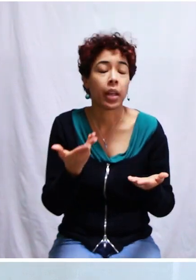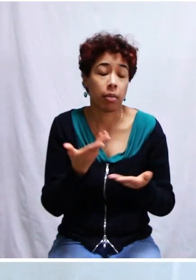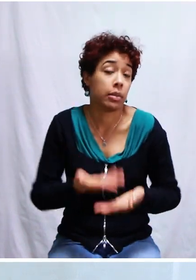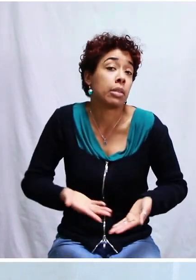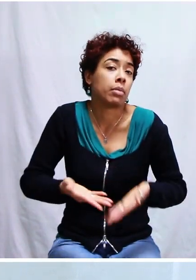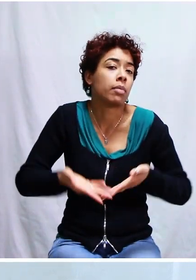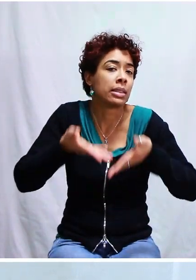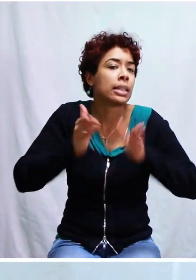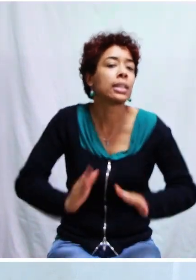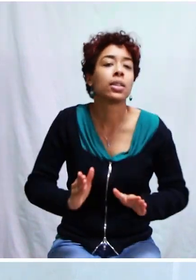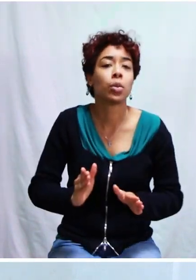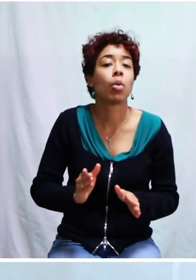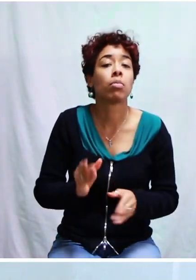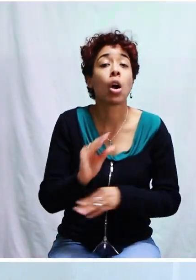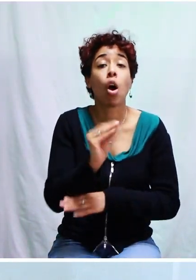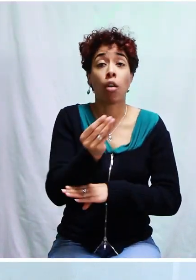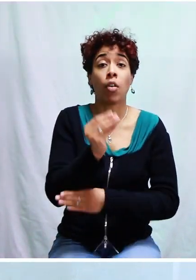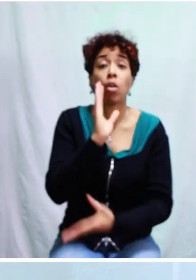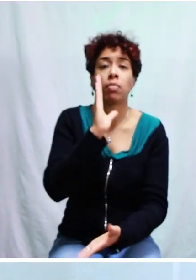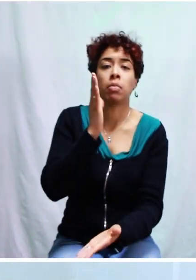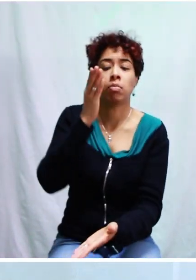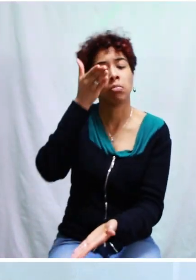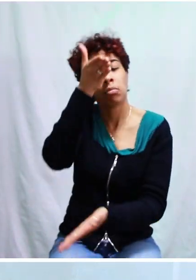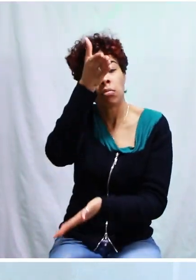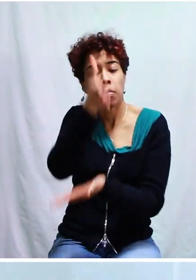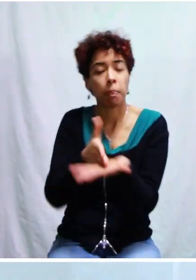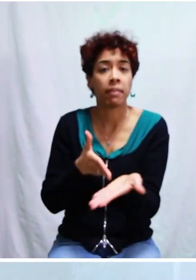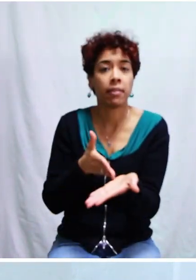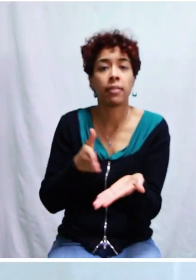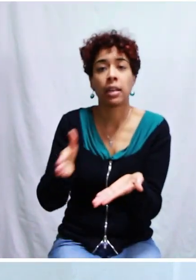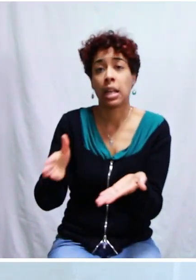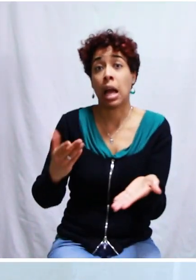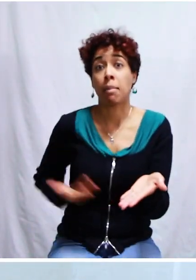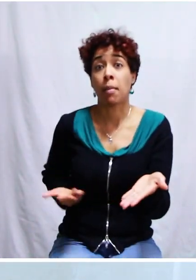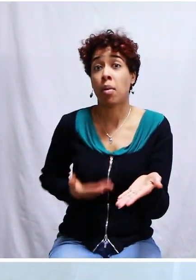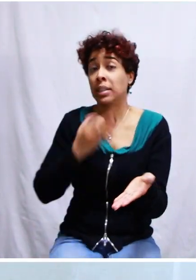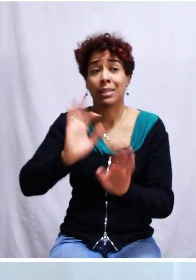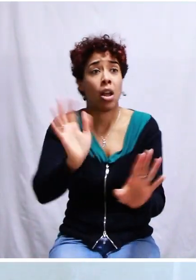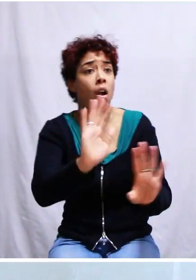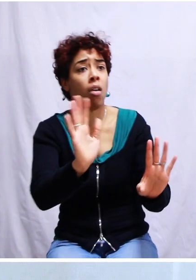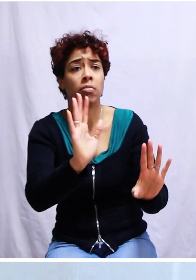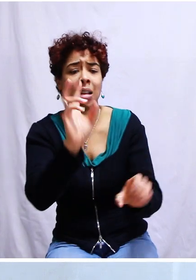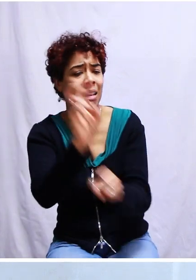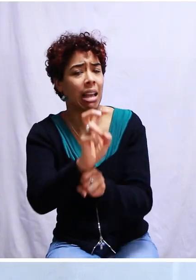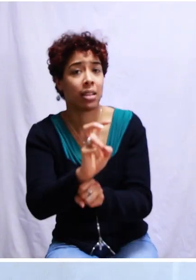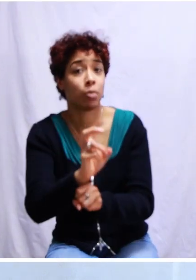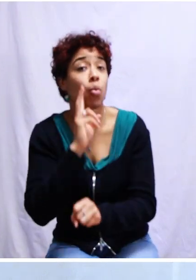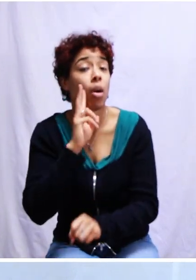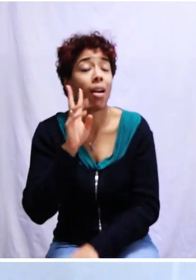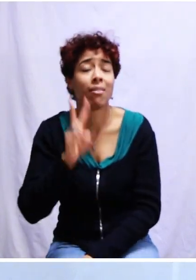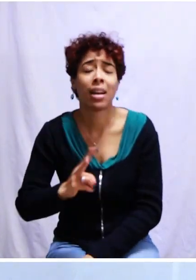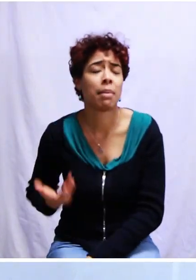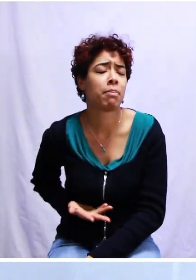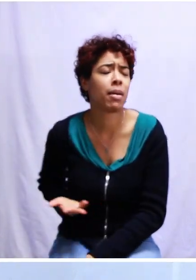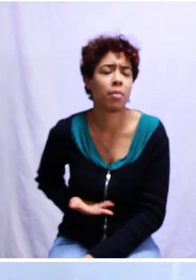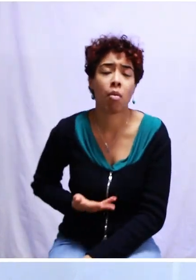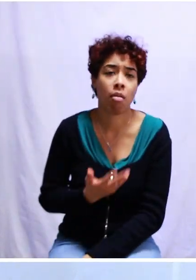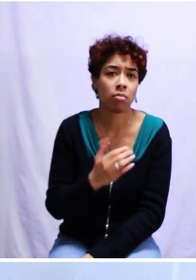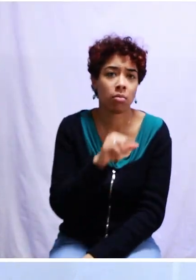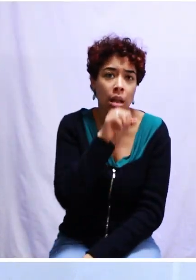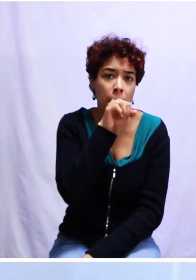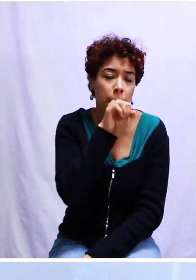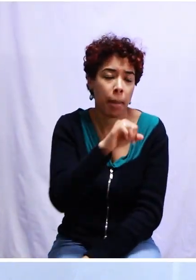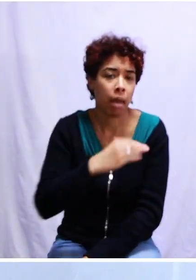disant on va couper l'enfant en deux, ça va faire réagir le cœur de la vraie mère qui va dire non, préservez mon enfant, quoi. Parce qu'une vraie mère est toujours attachée au bien de son